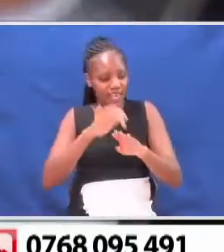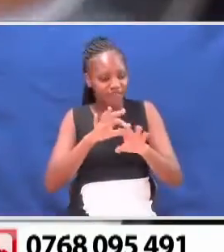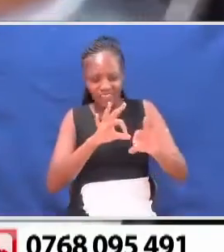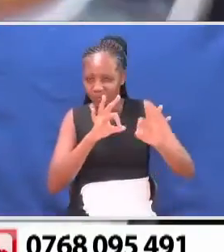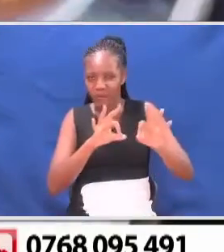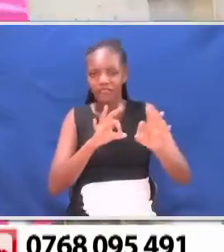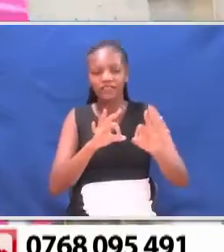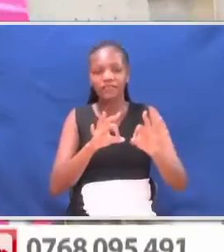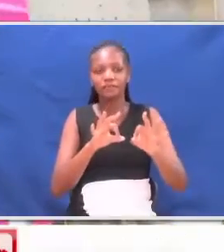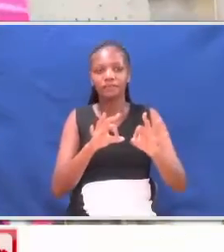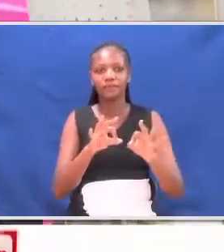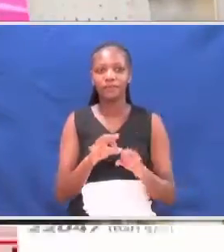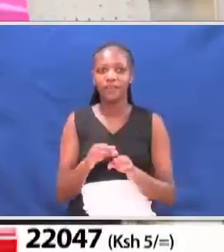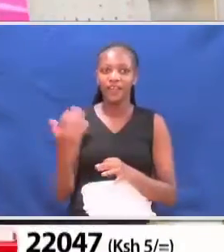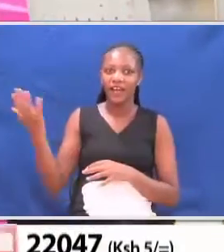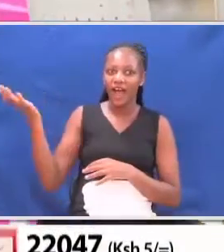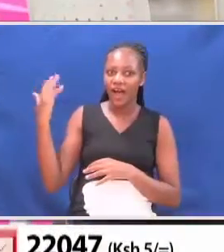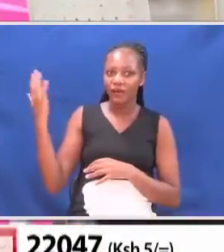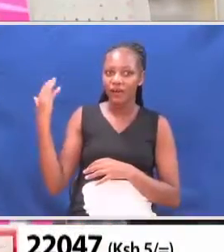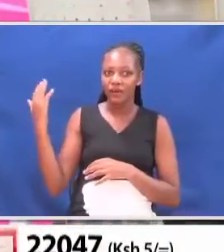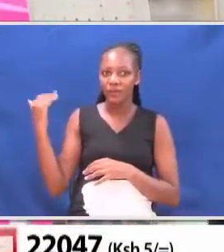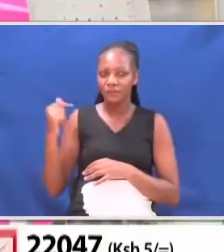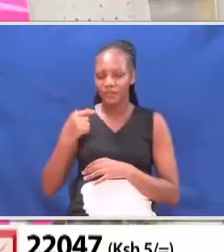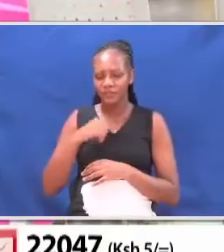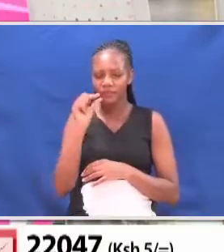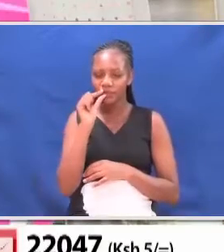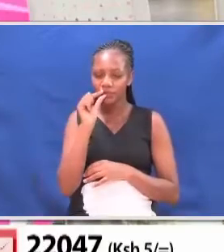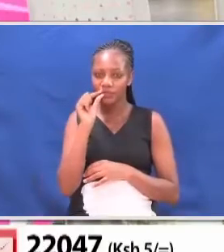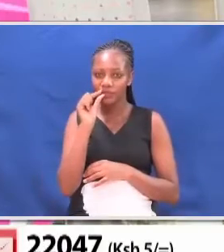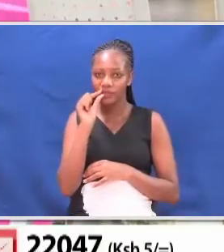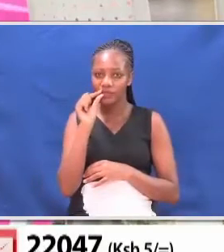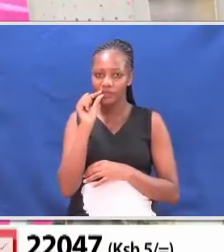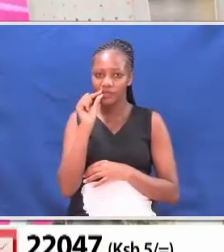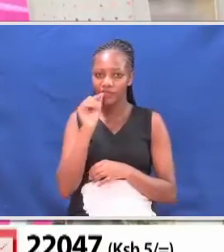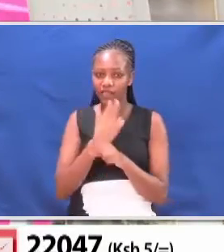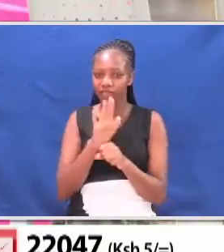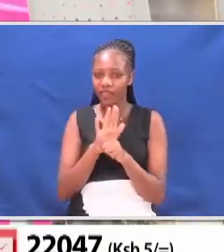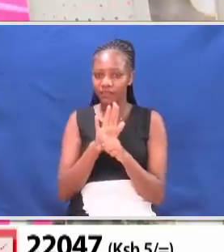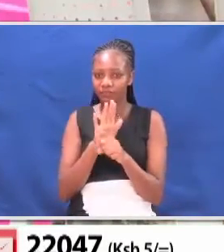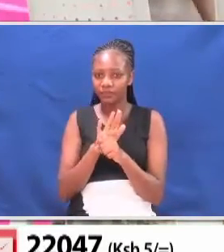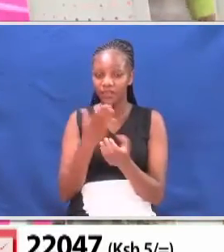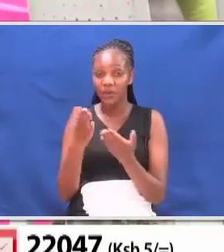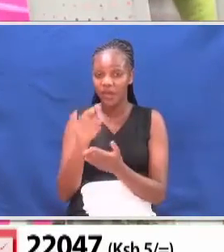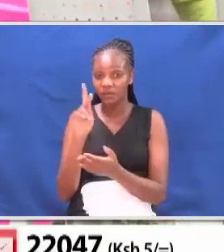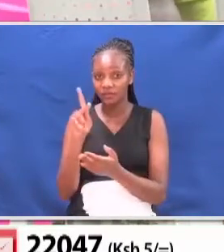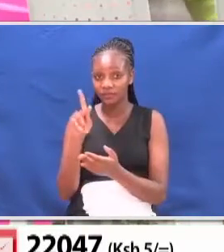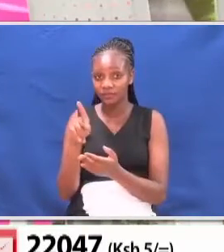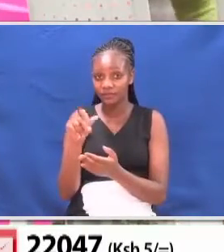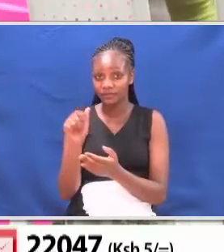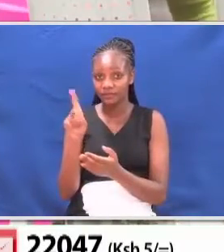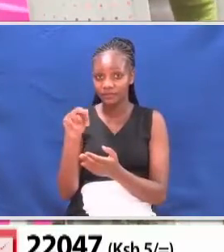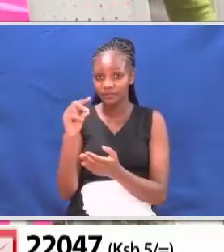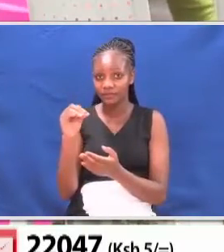had on her life. Mimi nilikuanga bezi nikivuta msi, nilikuwa na duru pale pango. Lakini